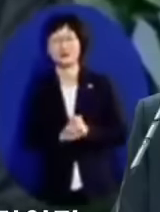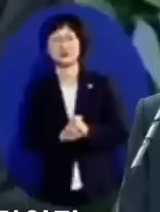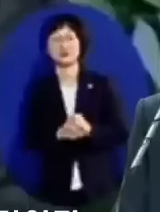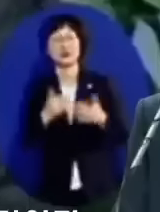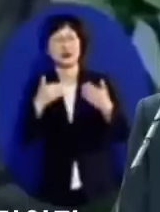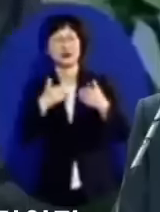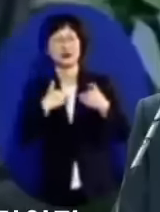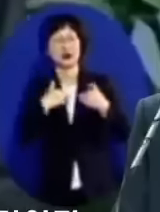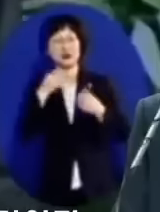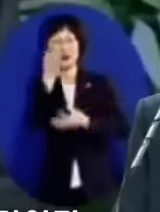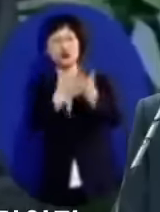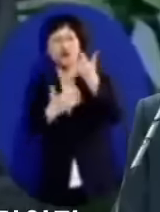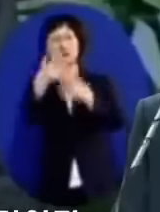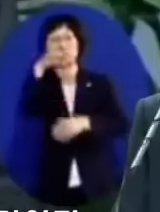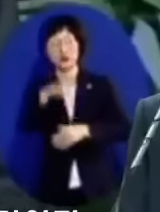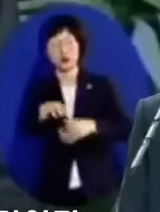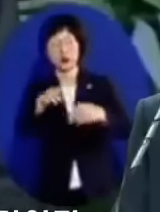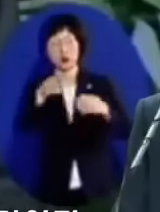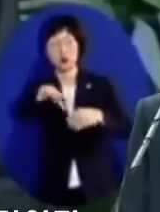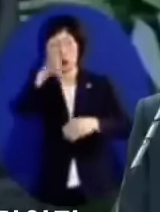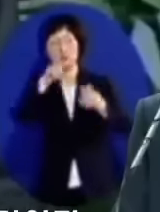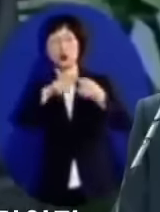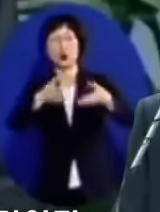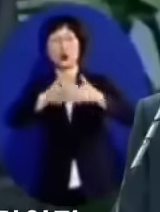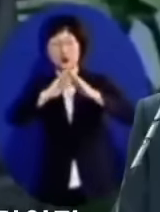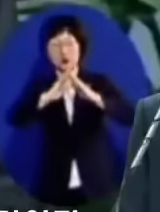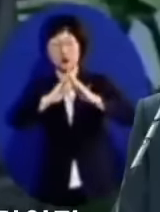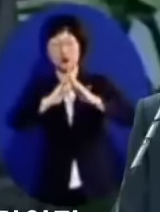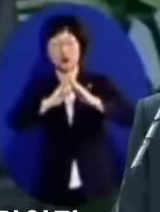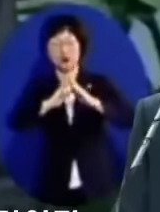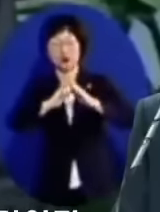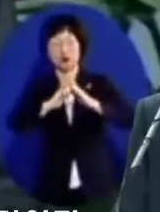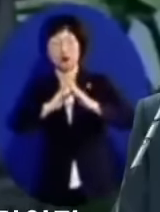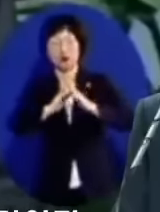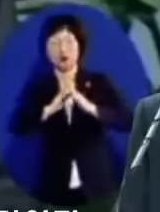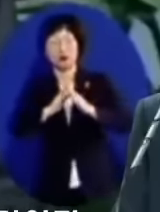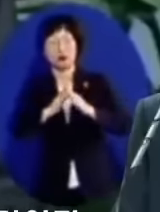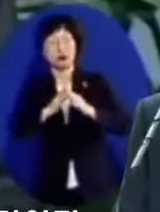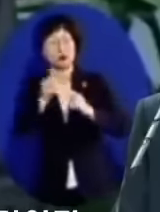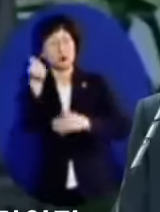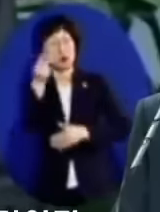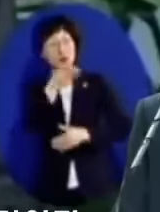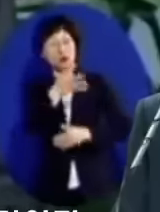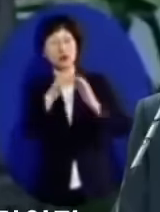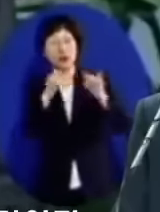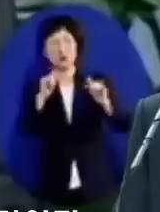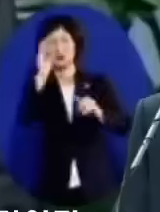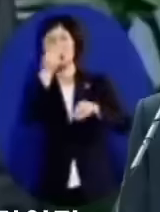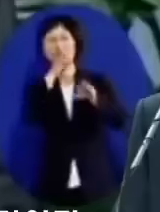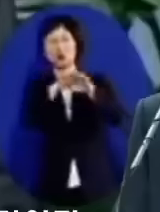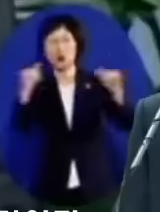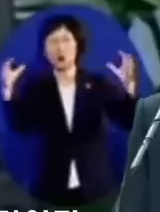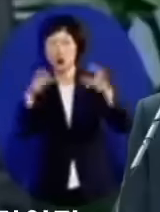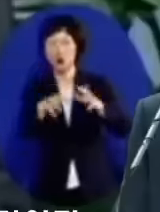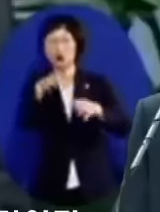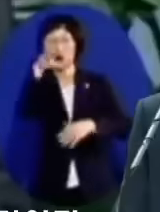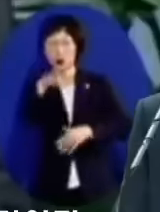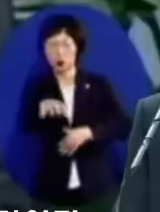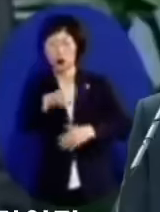제가 불광동에서 교회를 개척해서 겨우 몇 사람의 성도가 모인 중에